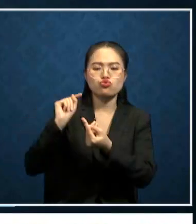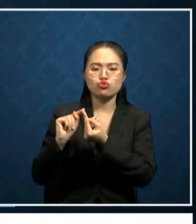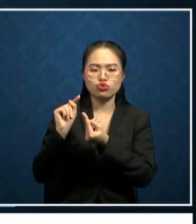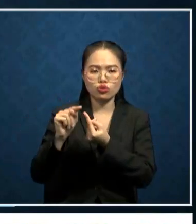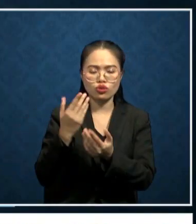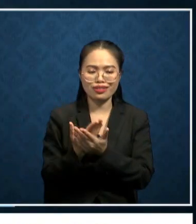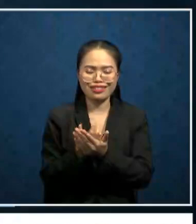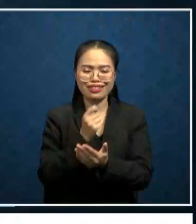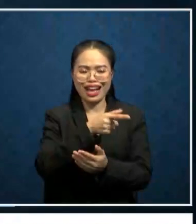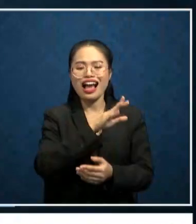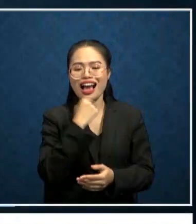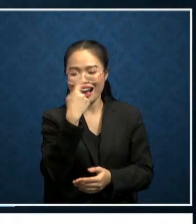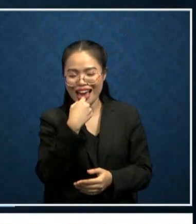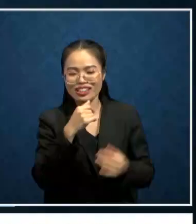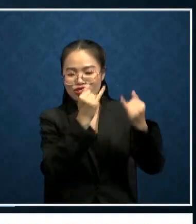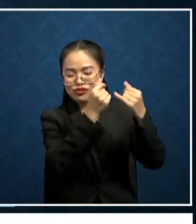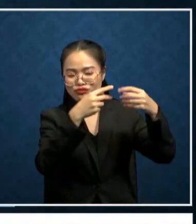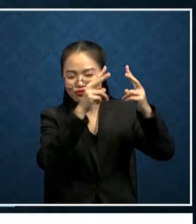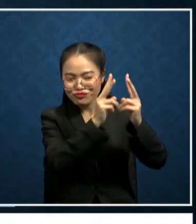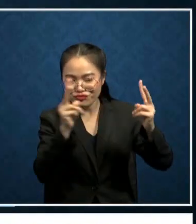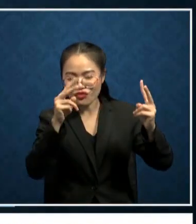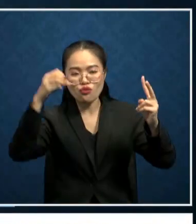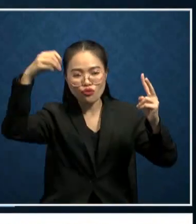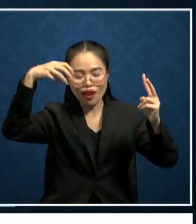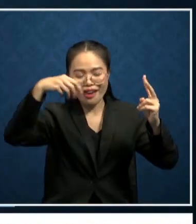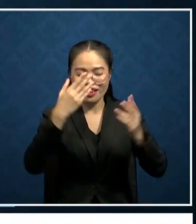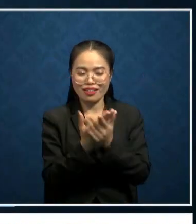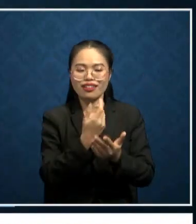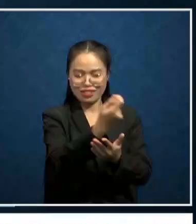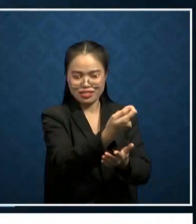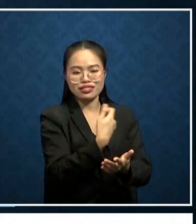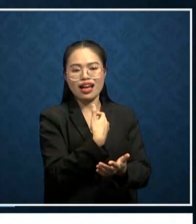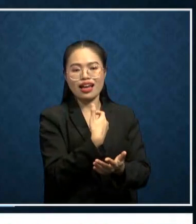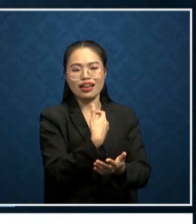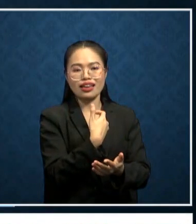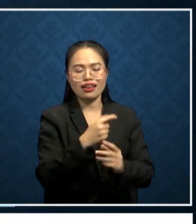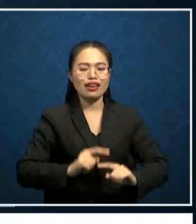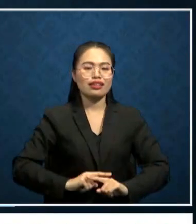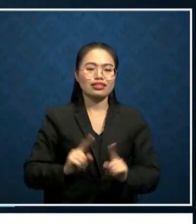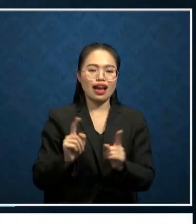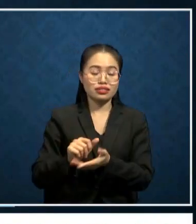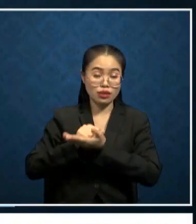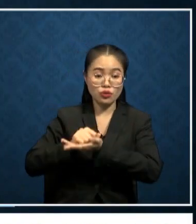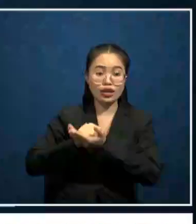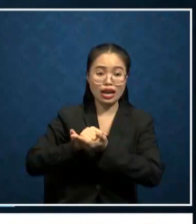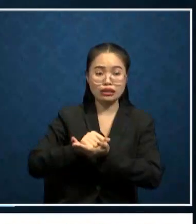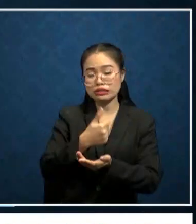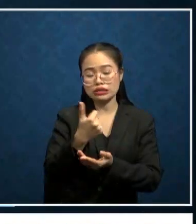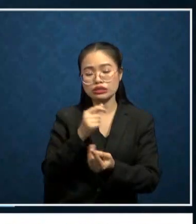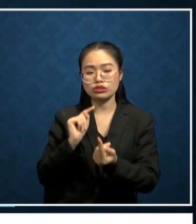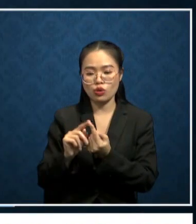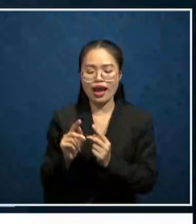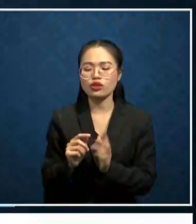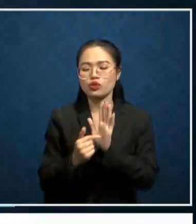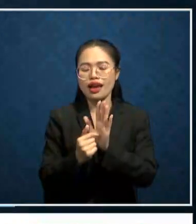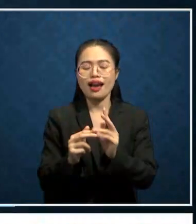เรียกเก็บจากผู้ใช้ไฟฟ้าทั้งสิ้นนะครับมันแตกต่างกันจากของอันอื่นอย่างเช่นของคณะกรรมการ